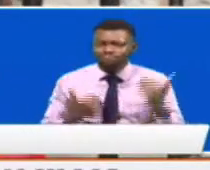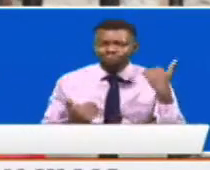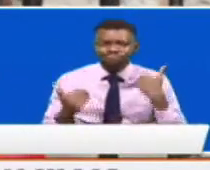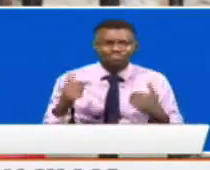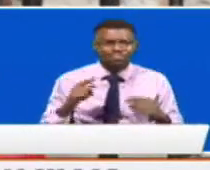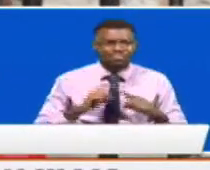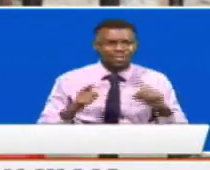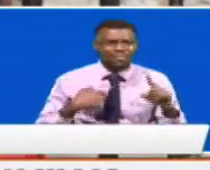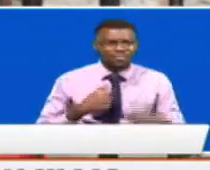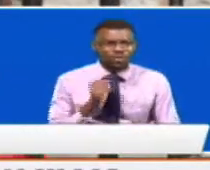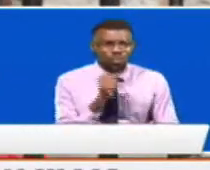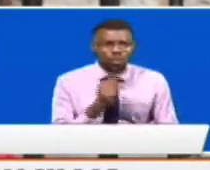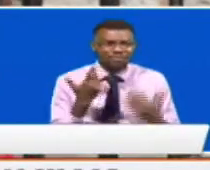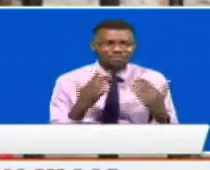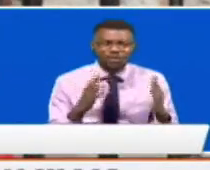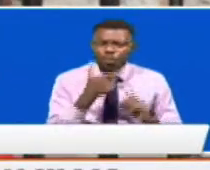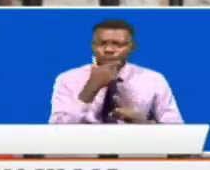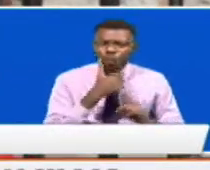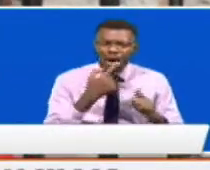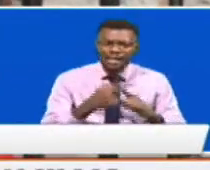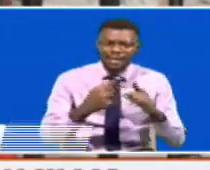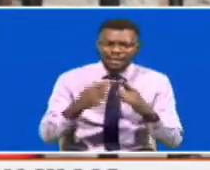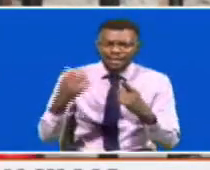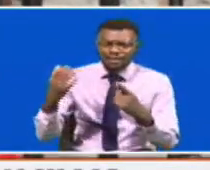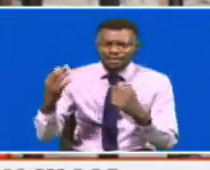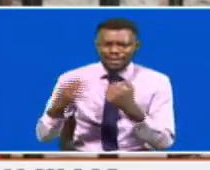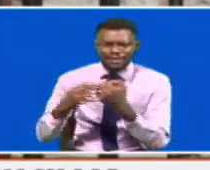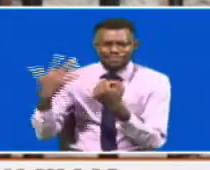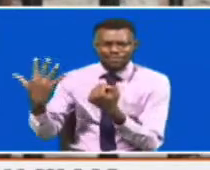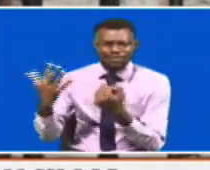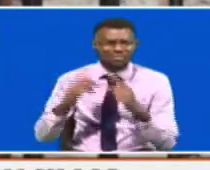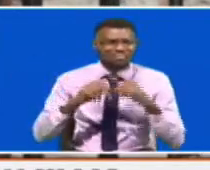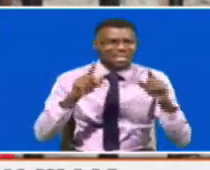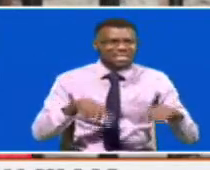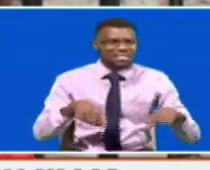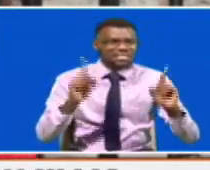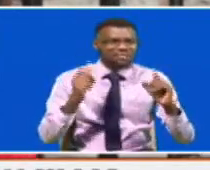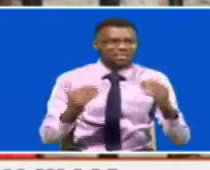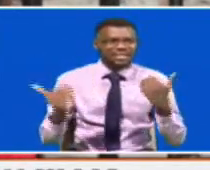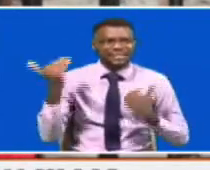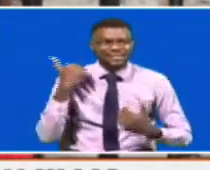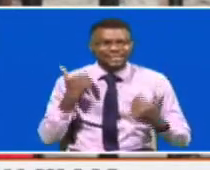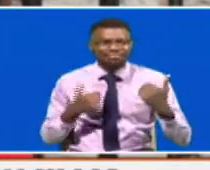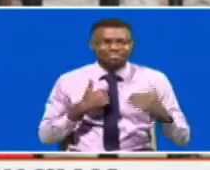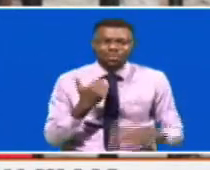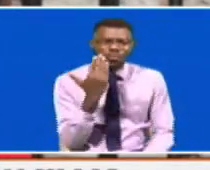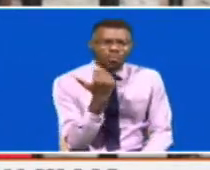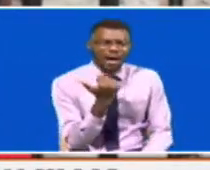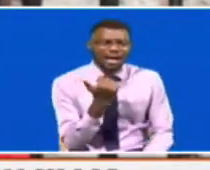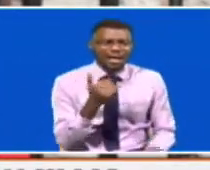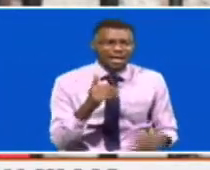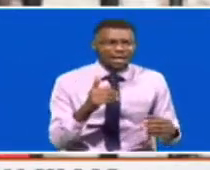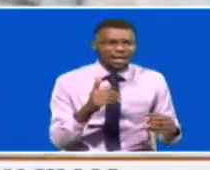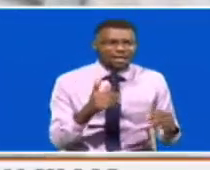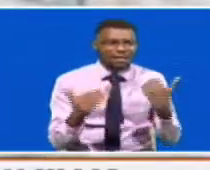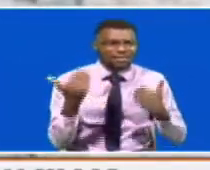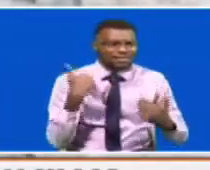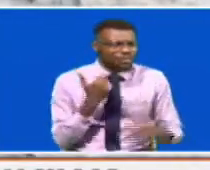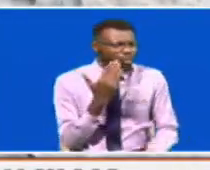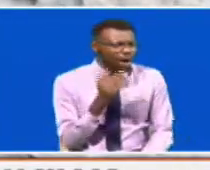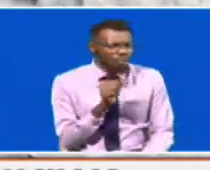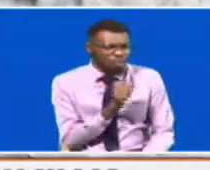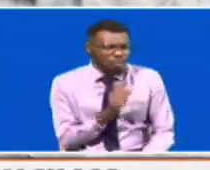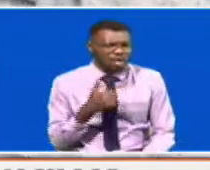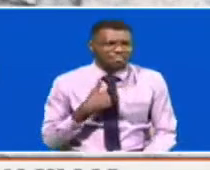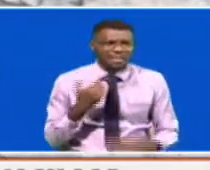kama mimi. It's 5 good years. How comes mama hii mtu anafanya nini kwa soso?